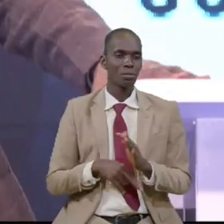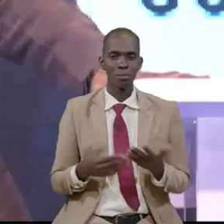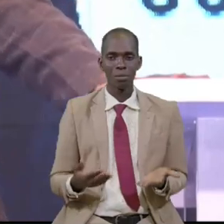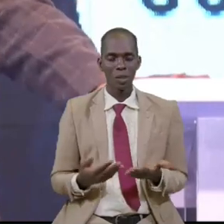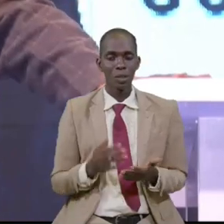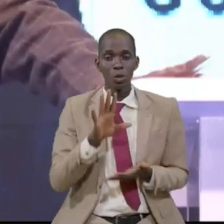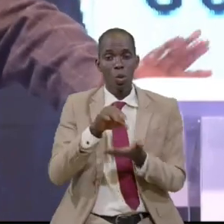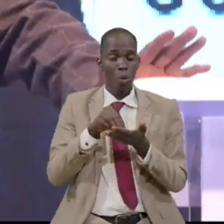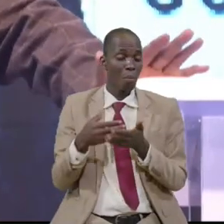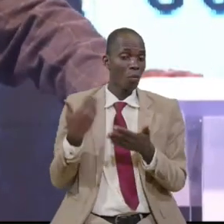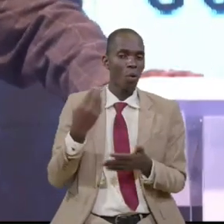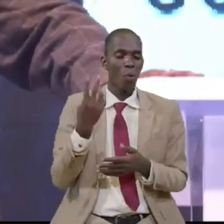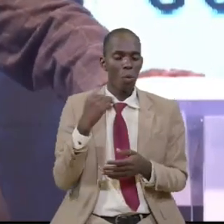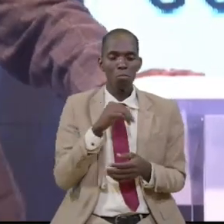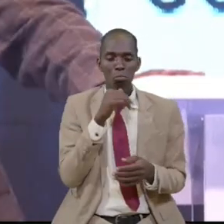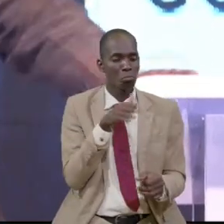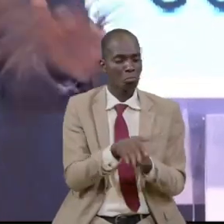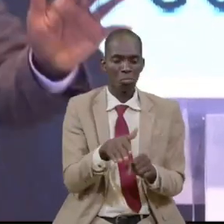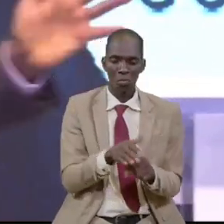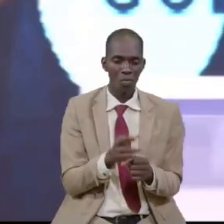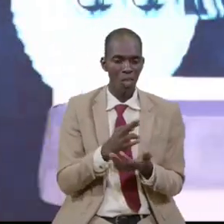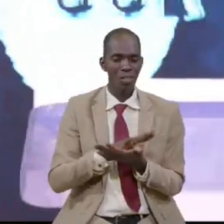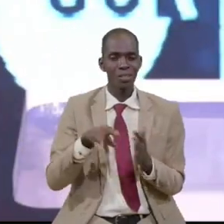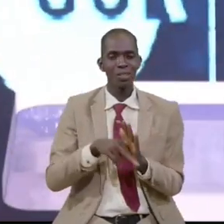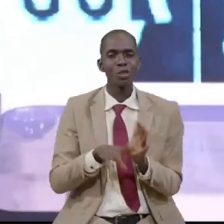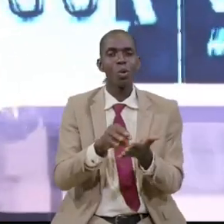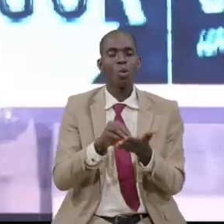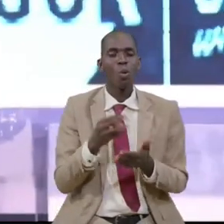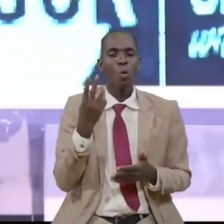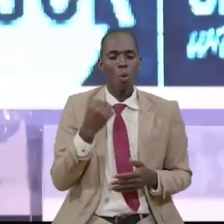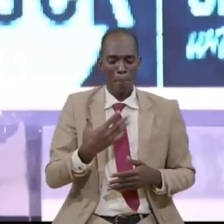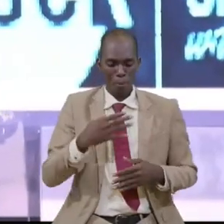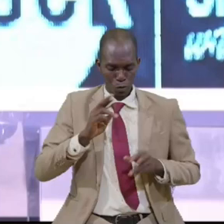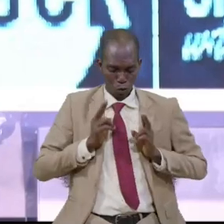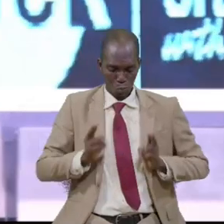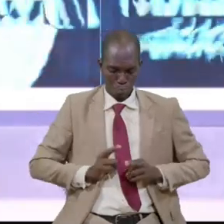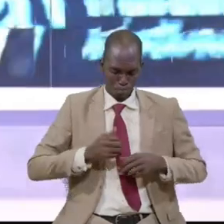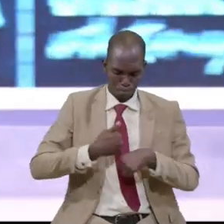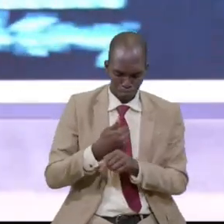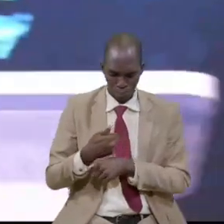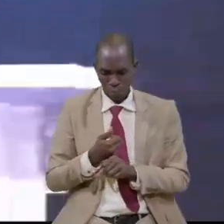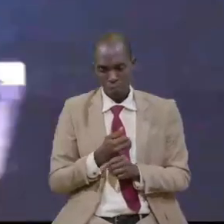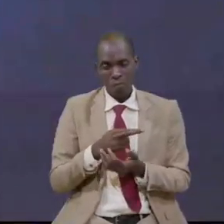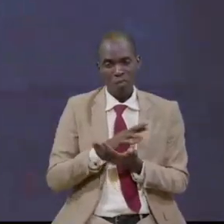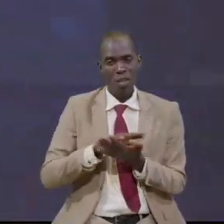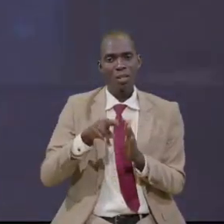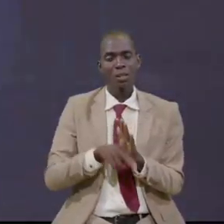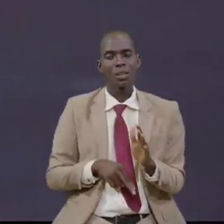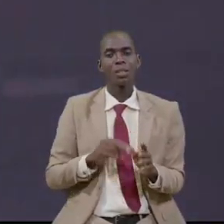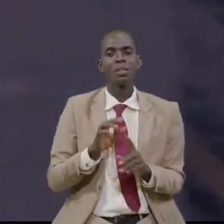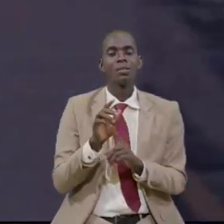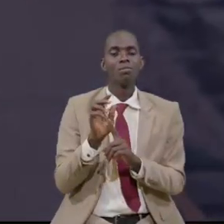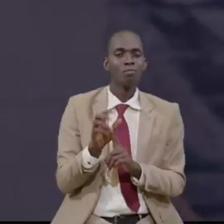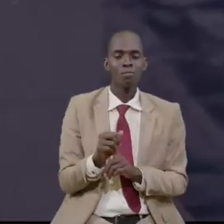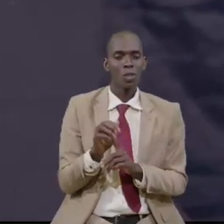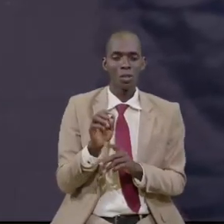justice insuffisante, la justice fabriquée par l'homme, la justice traditionnelle, la